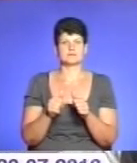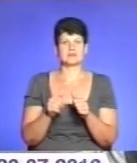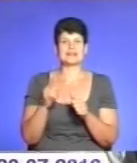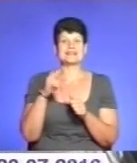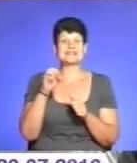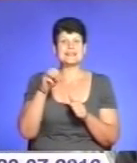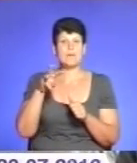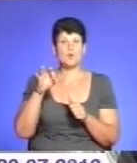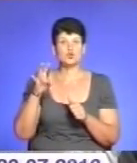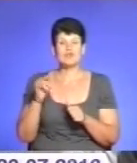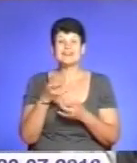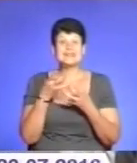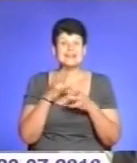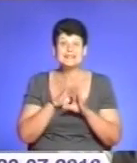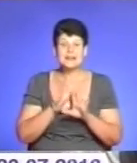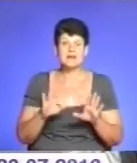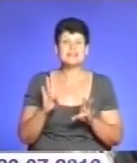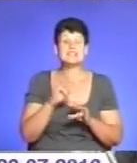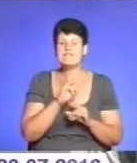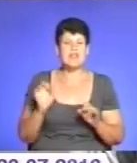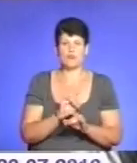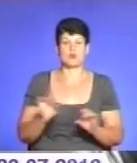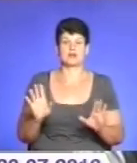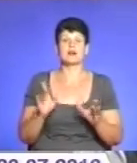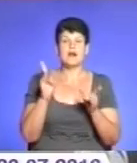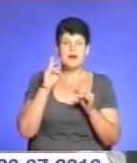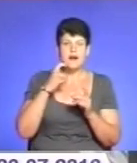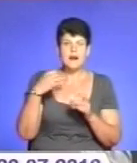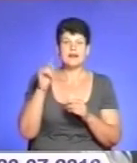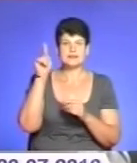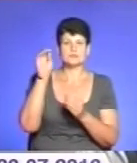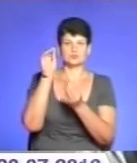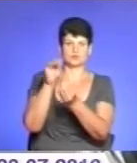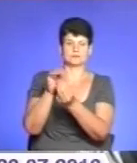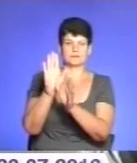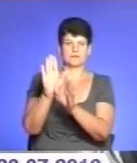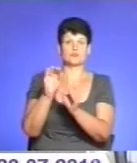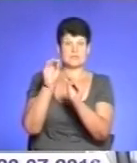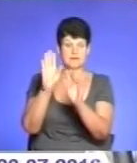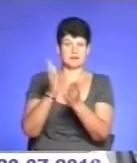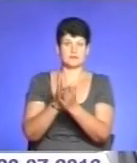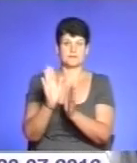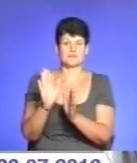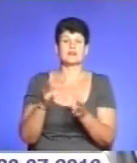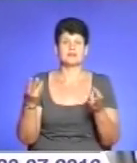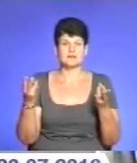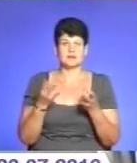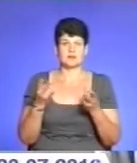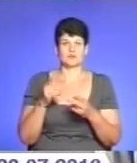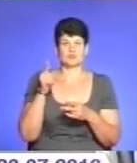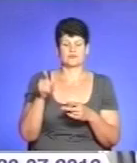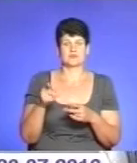Демонтувати не треба. Ні в якому разі. Хай він там поставили його, нехай стоїть. Варто, бо тому що він